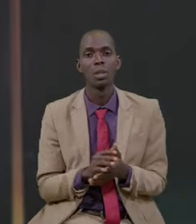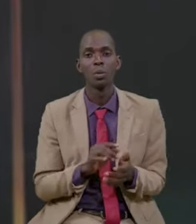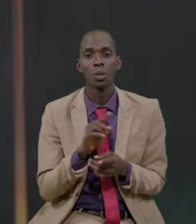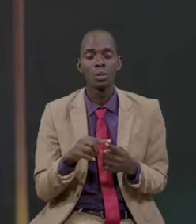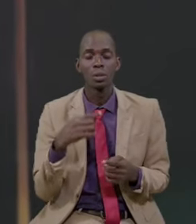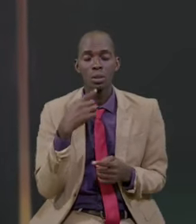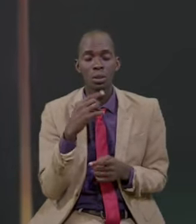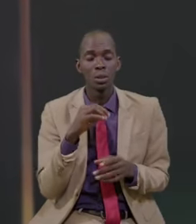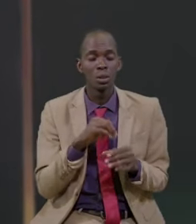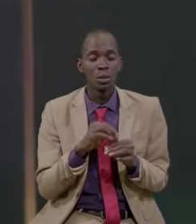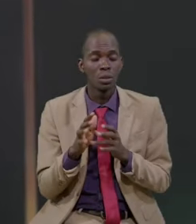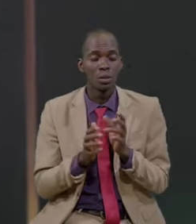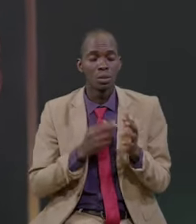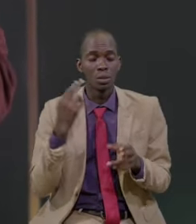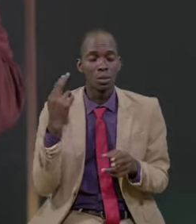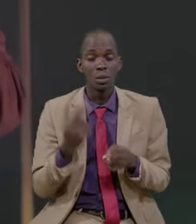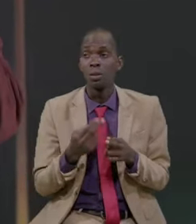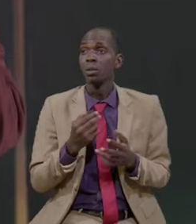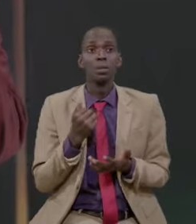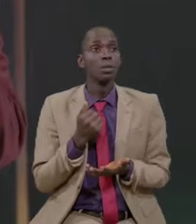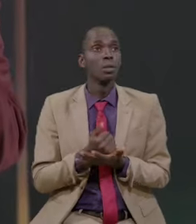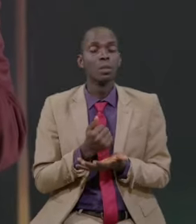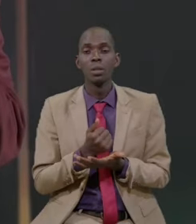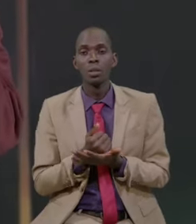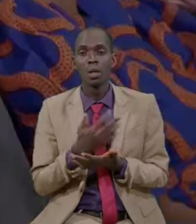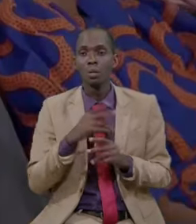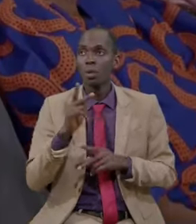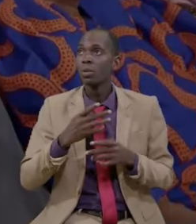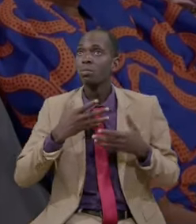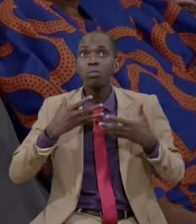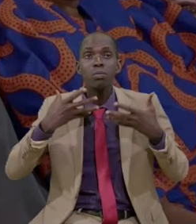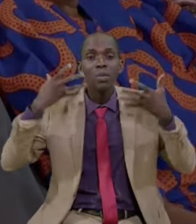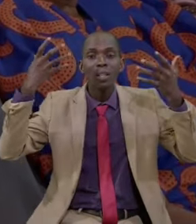de Jésus, nous prions. Et l'ayant crié,